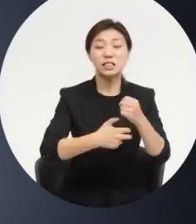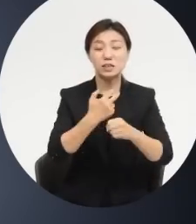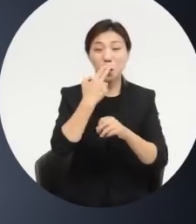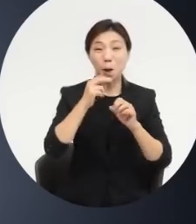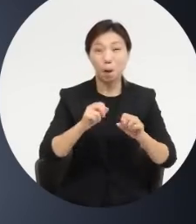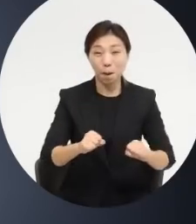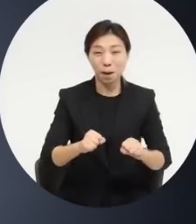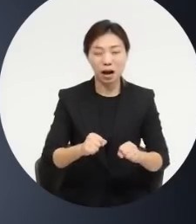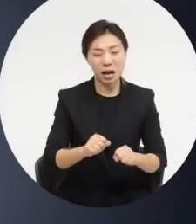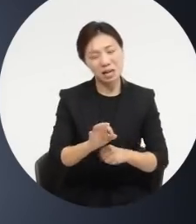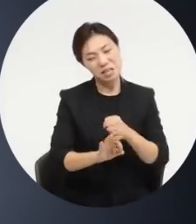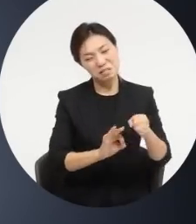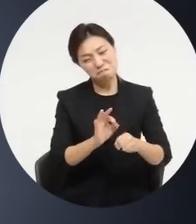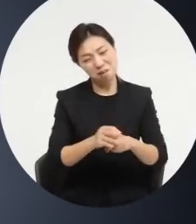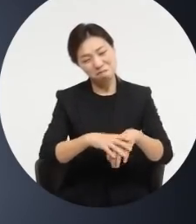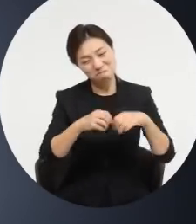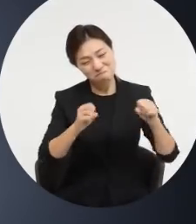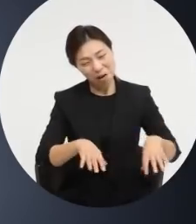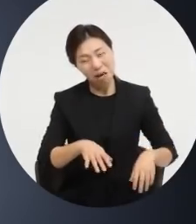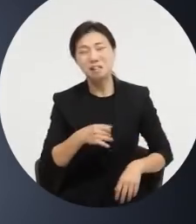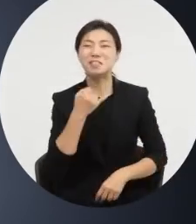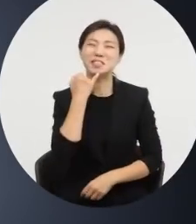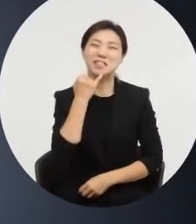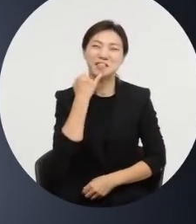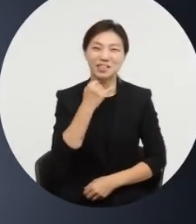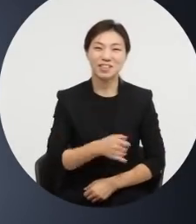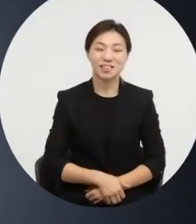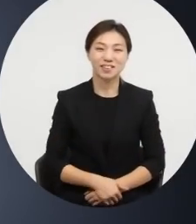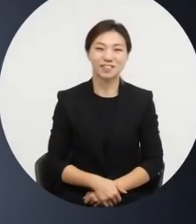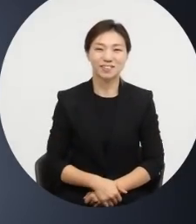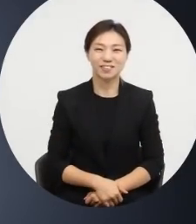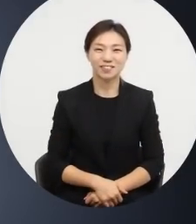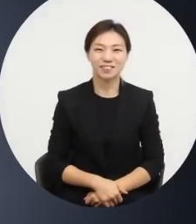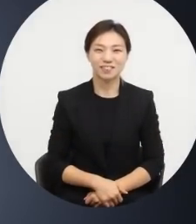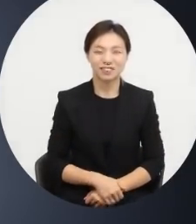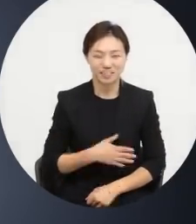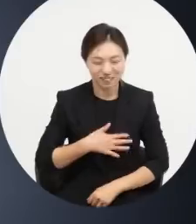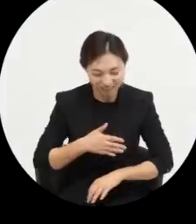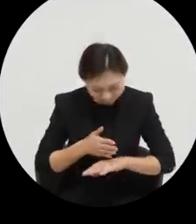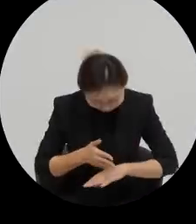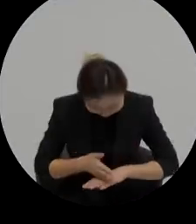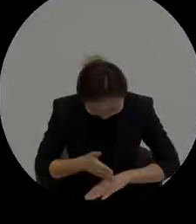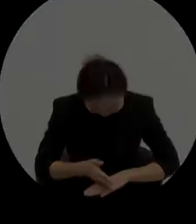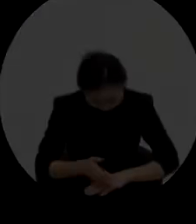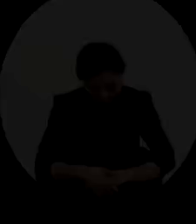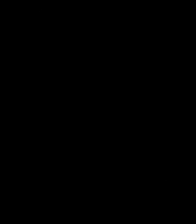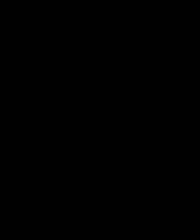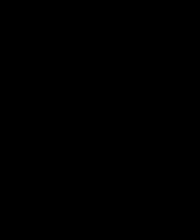알겠습니다. 자, 감사합니다. 네.